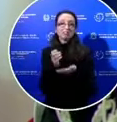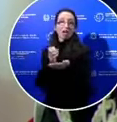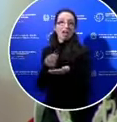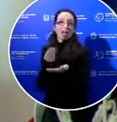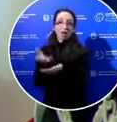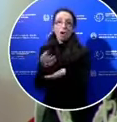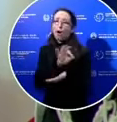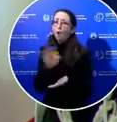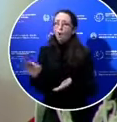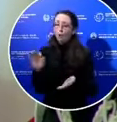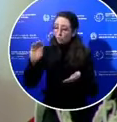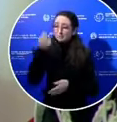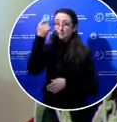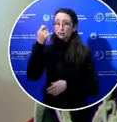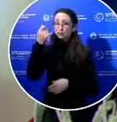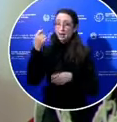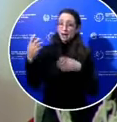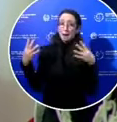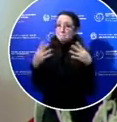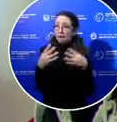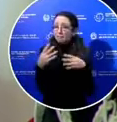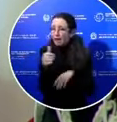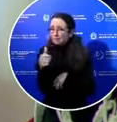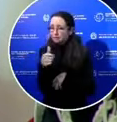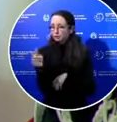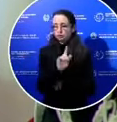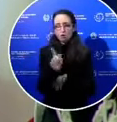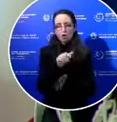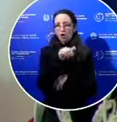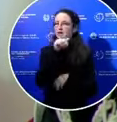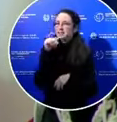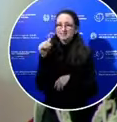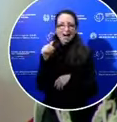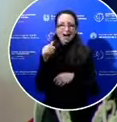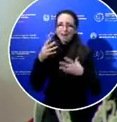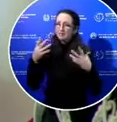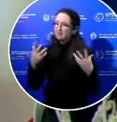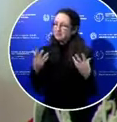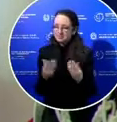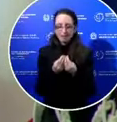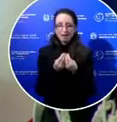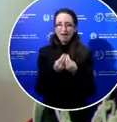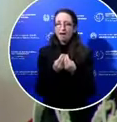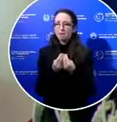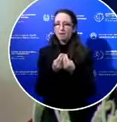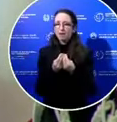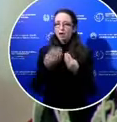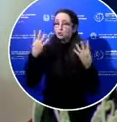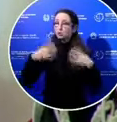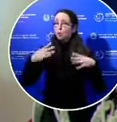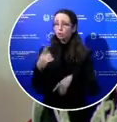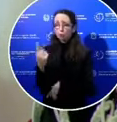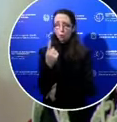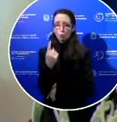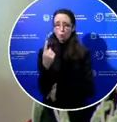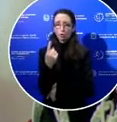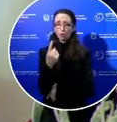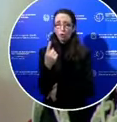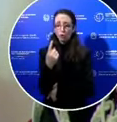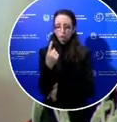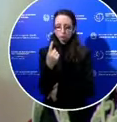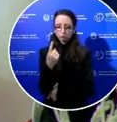battaglie. Occorre agire con ogni possibile strumento, alle dimensioni, come diceva il Ministro poco fa, intervenendo sulle